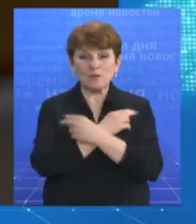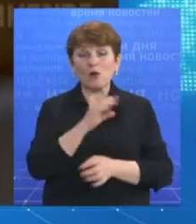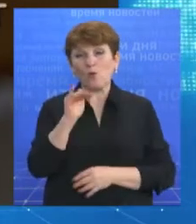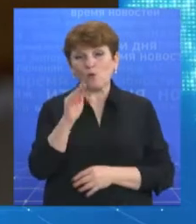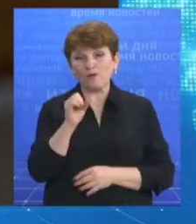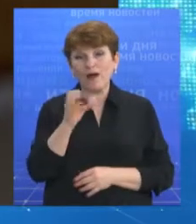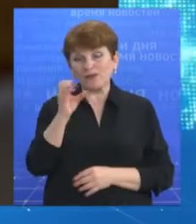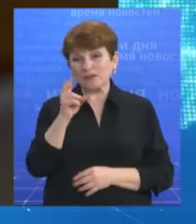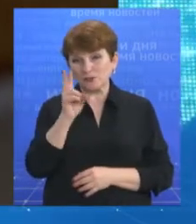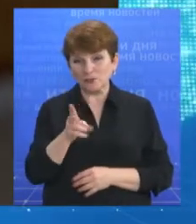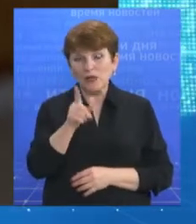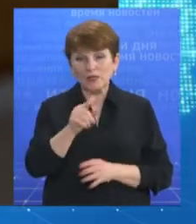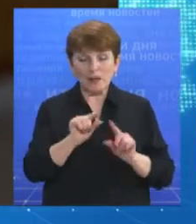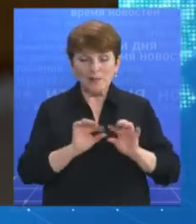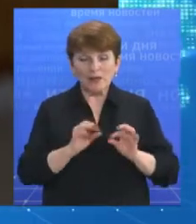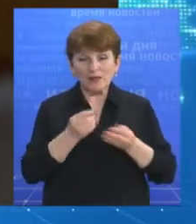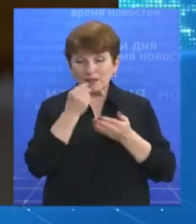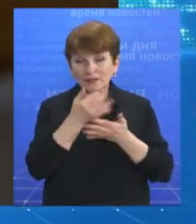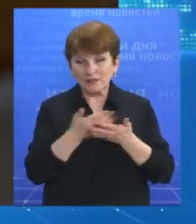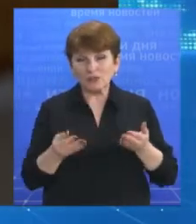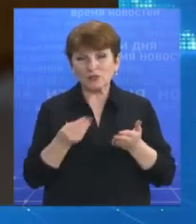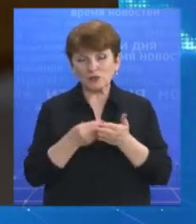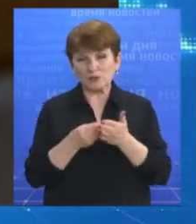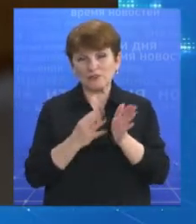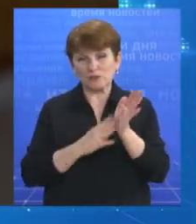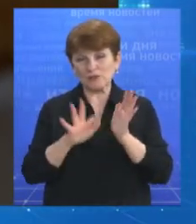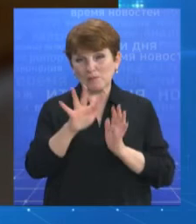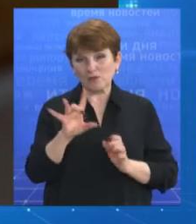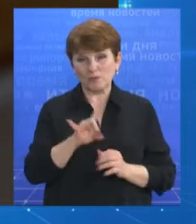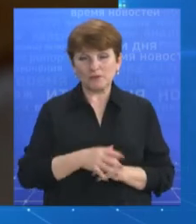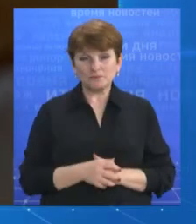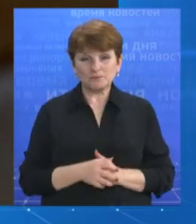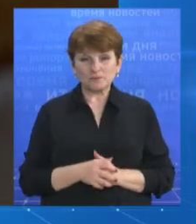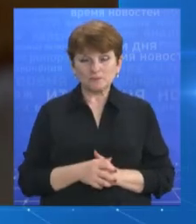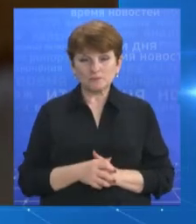Перми, Уфе и Екатеринбурге. Там ингредиенты стоят меньше. Всего 95 рублей.